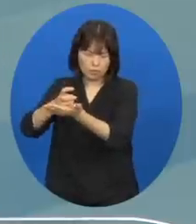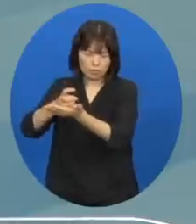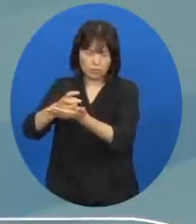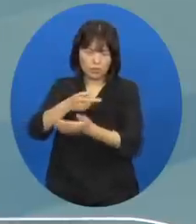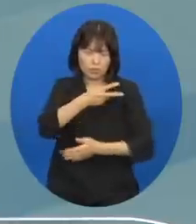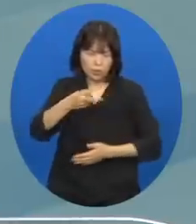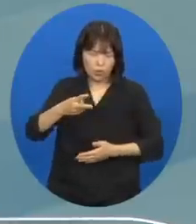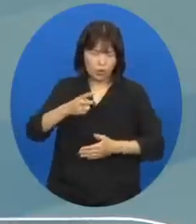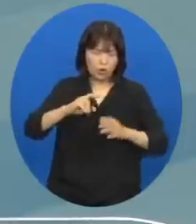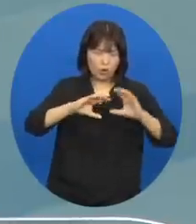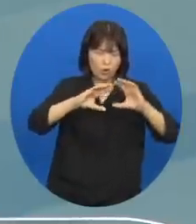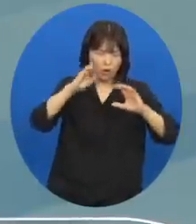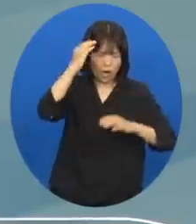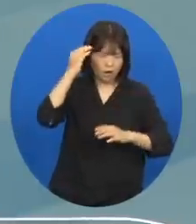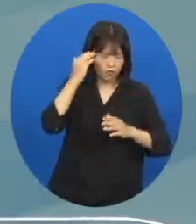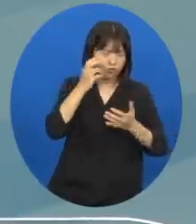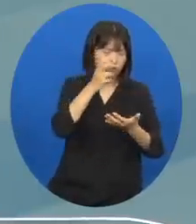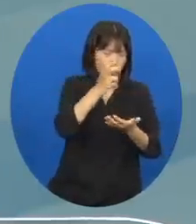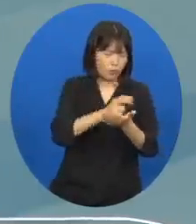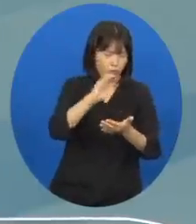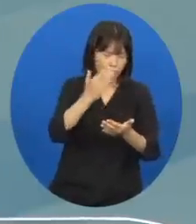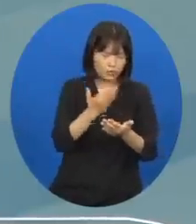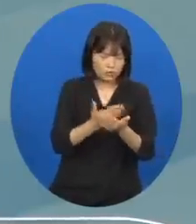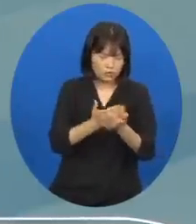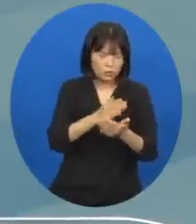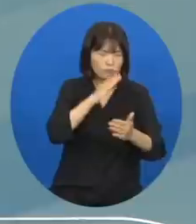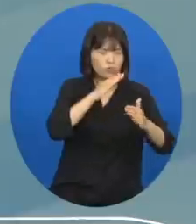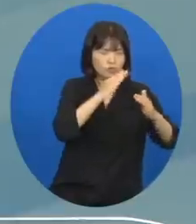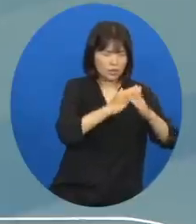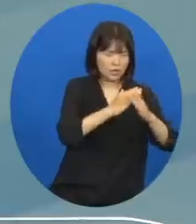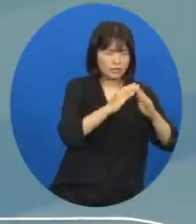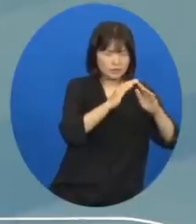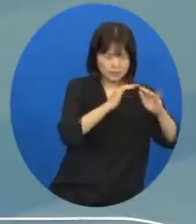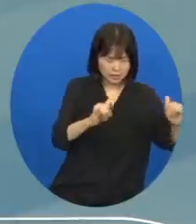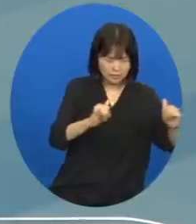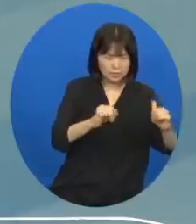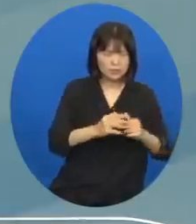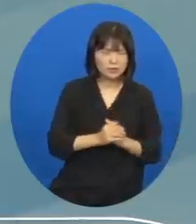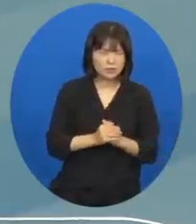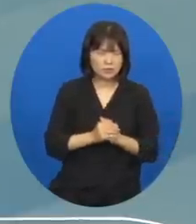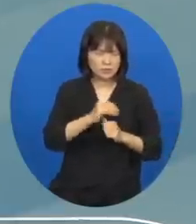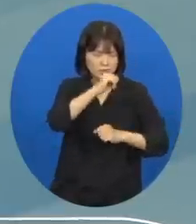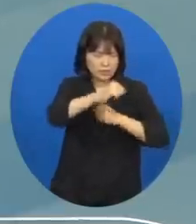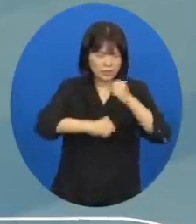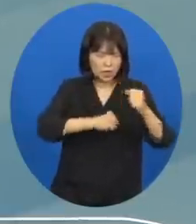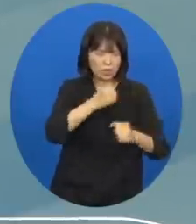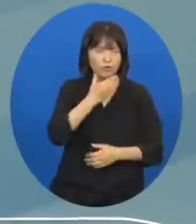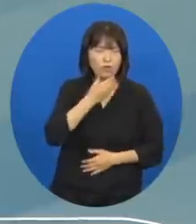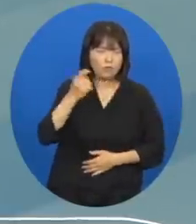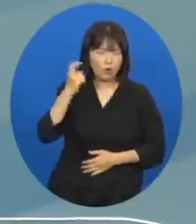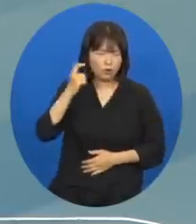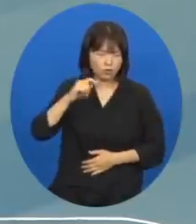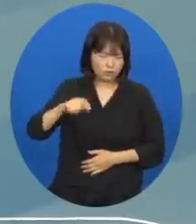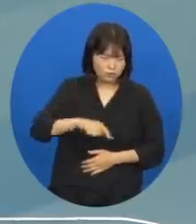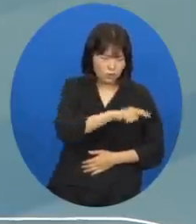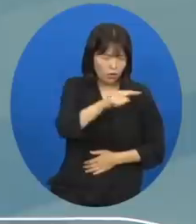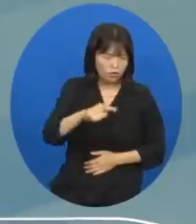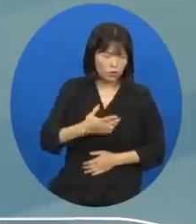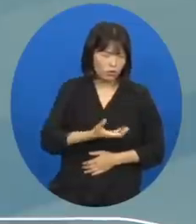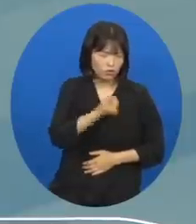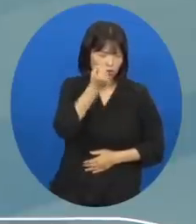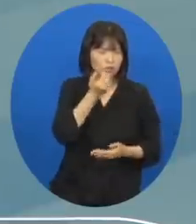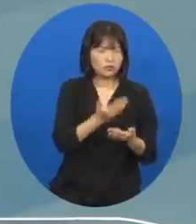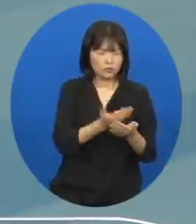이 나라의 법이 되게 하소서. 북한의 주민들 자유와 복음을 저들도 누리게